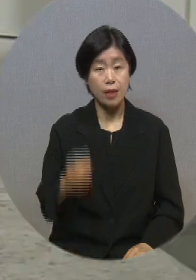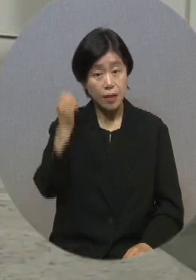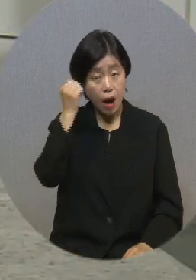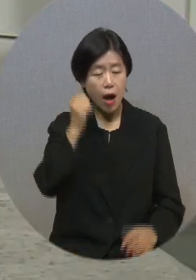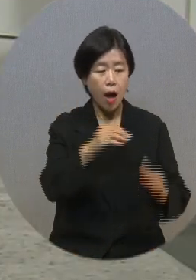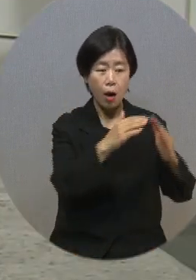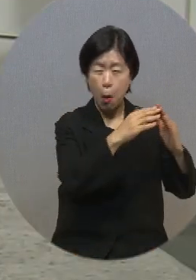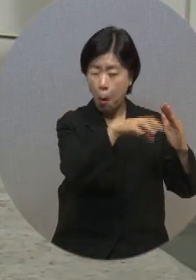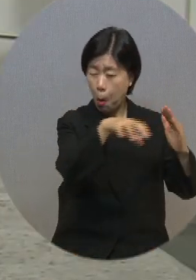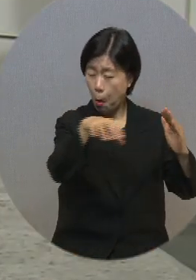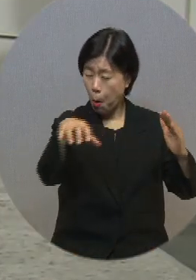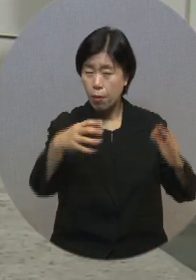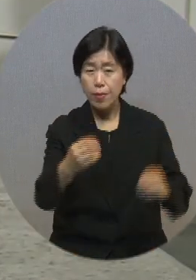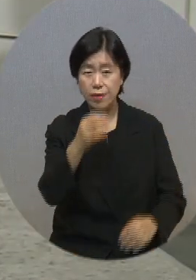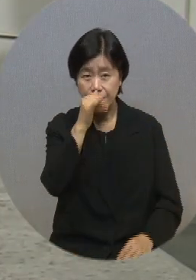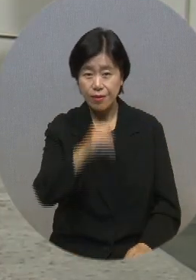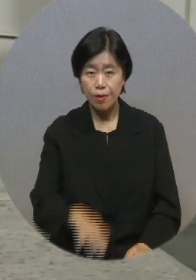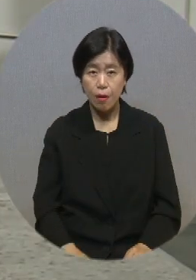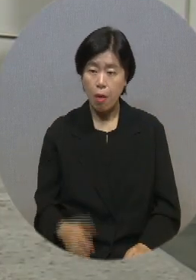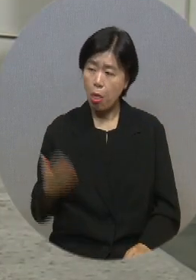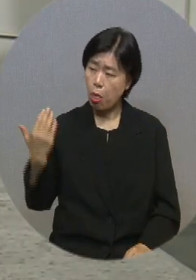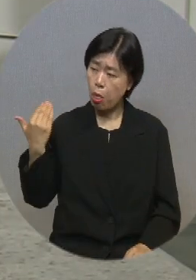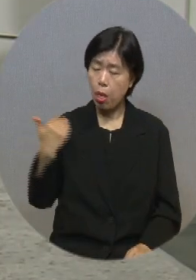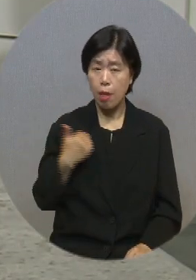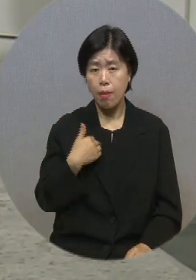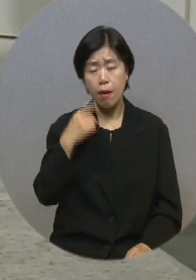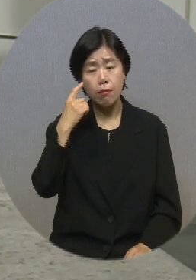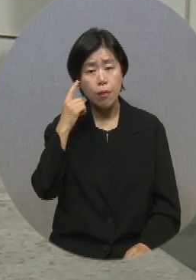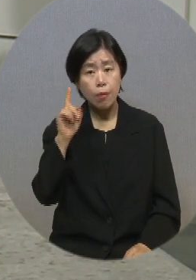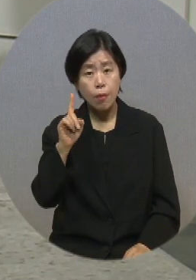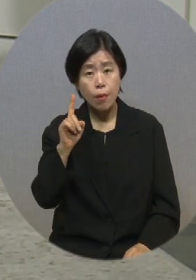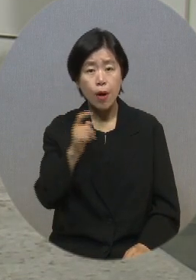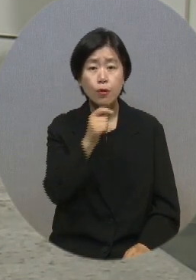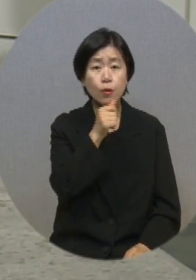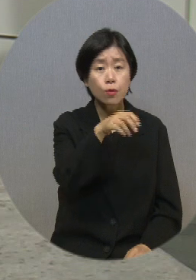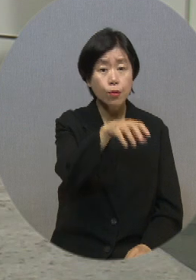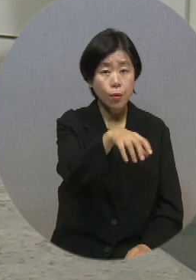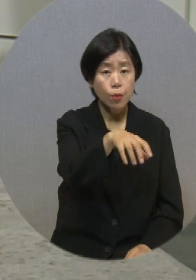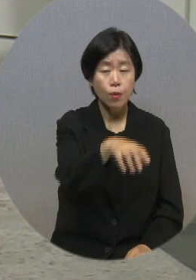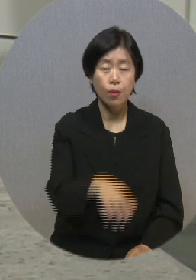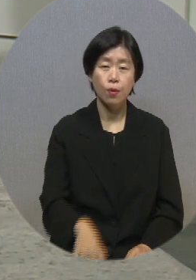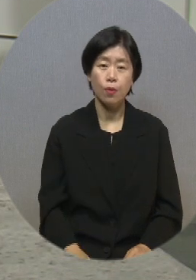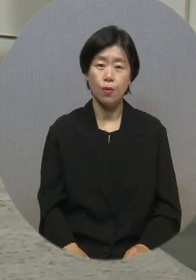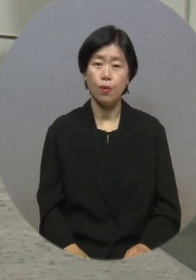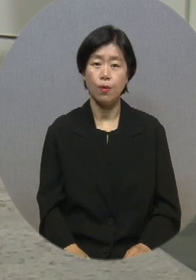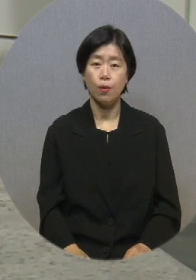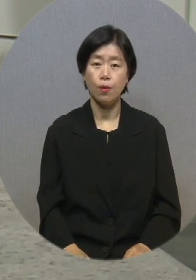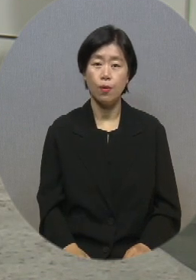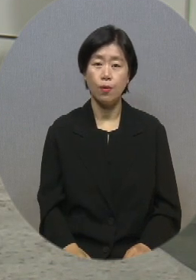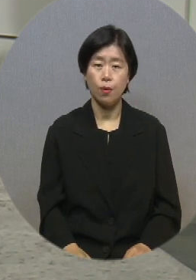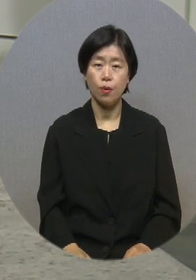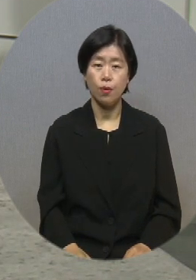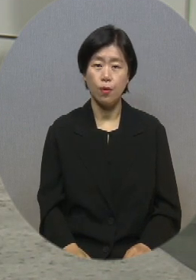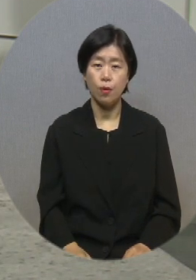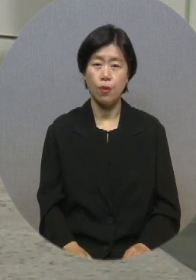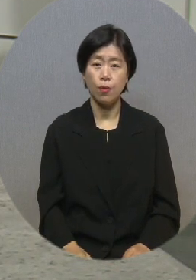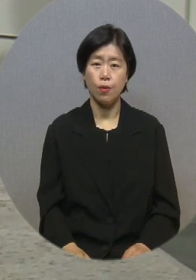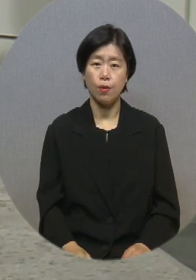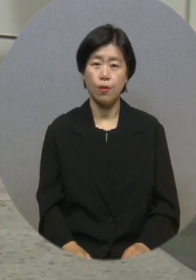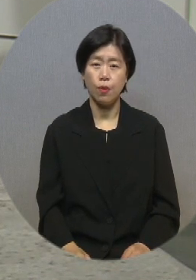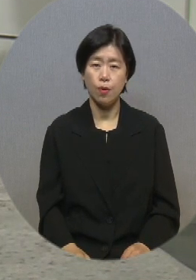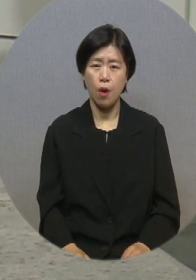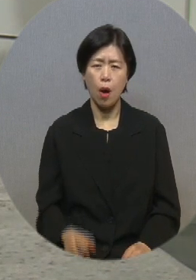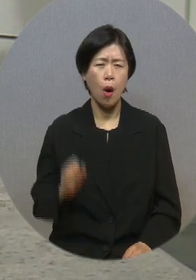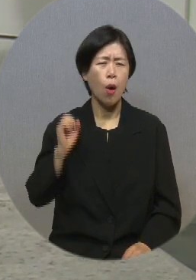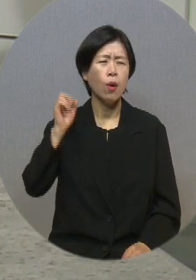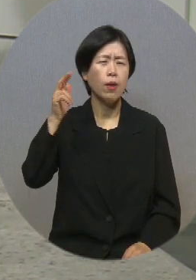네. 최근에도 제가 알기로는 아마 속초 쪽에 그 이제 거대한 투자 하시는 분들이